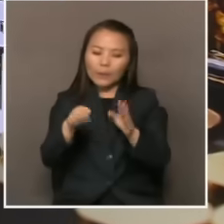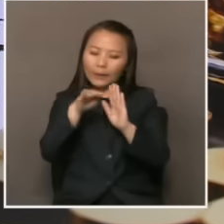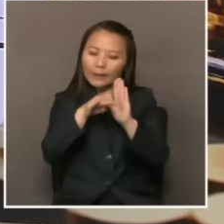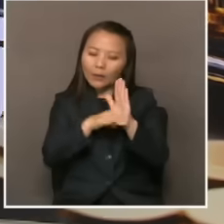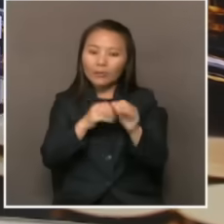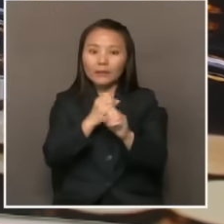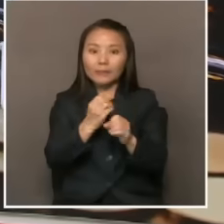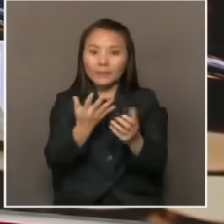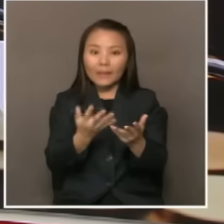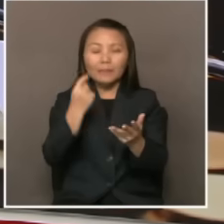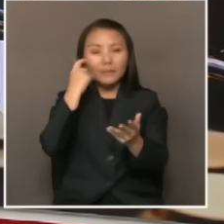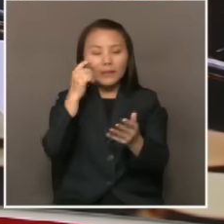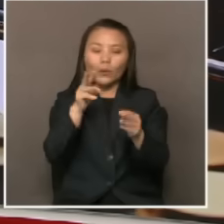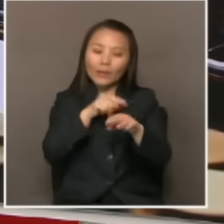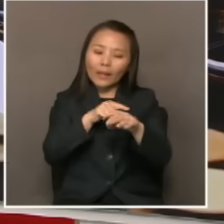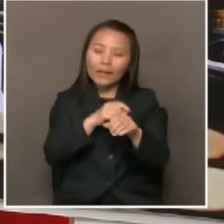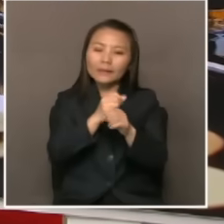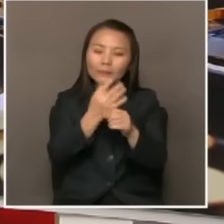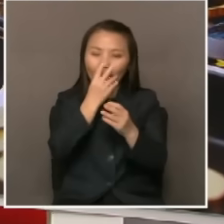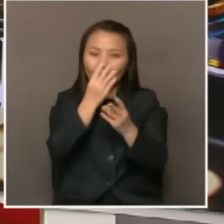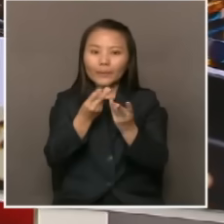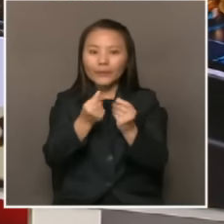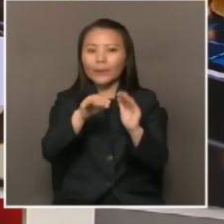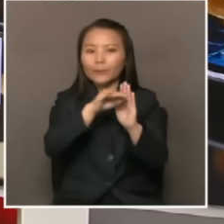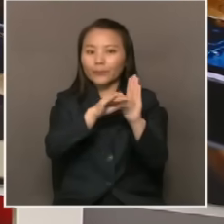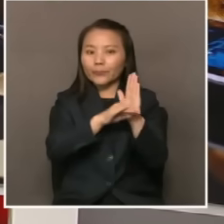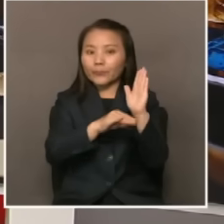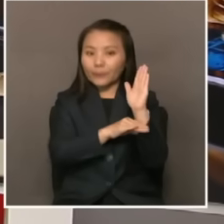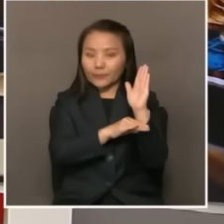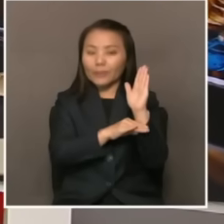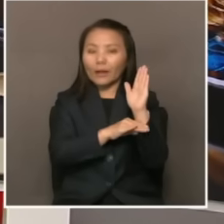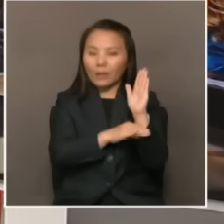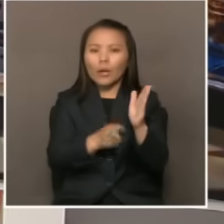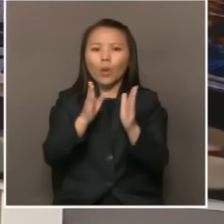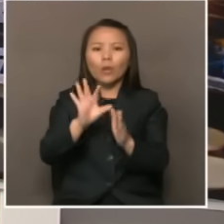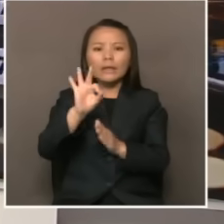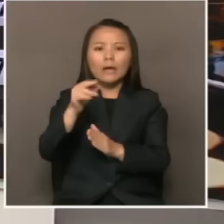ไรนะคะกรอบเวลาเป็นอย่างไรเรามาดูรายละเอียดกันเลยค่ะมีกว่า